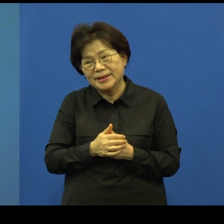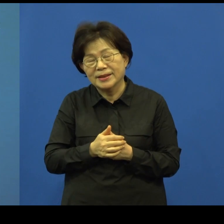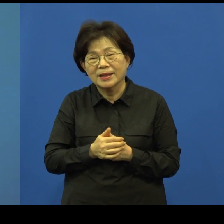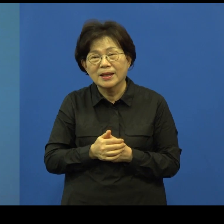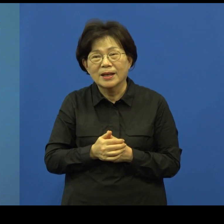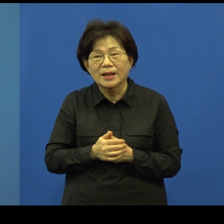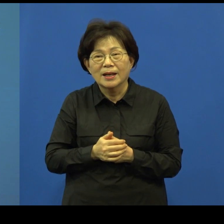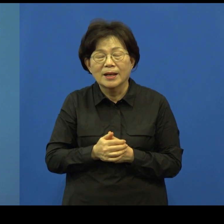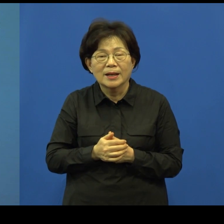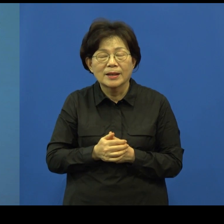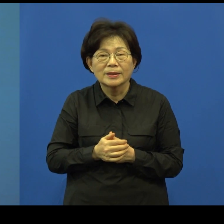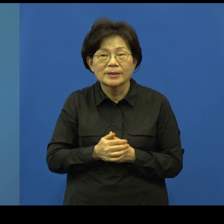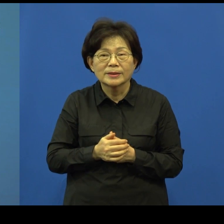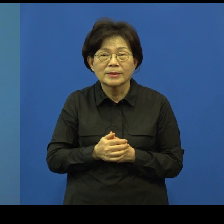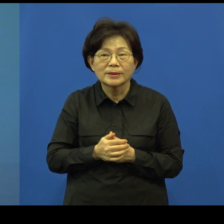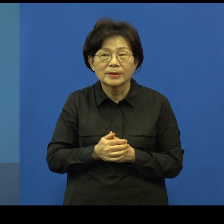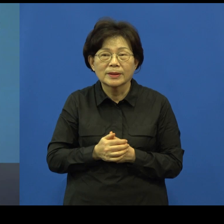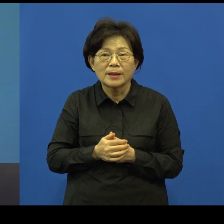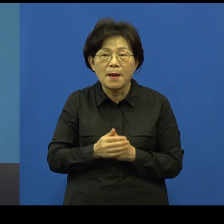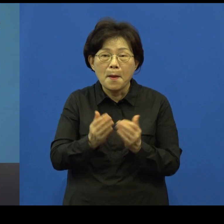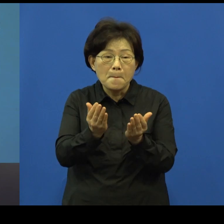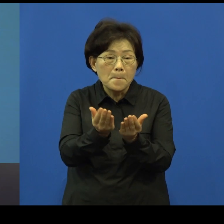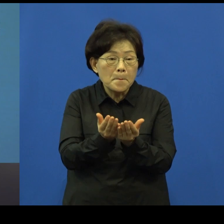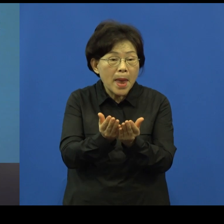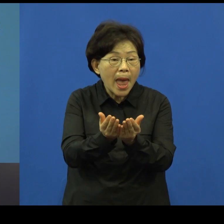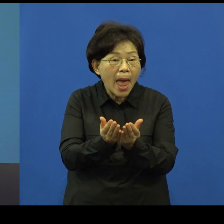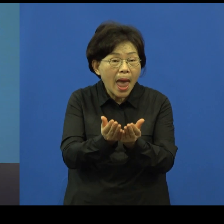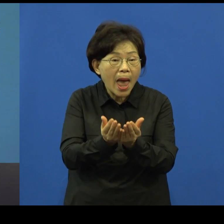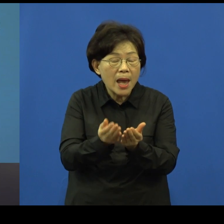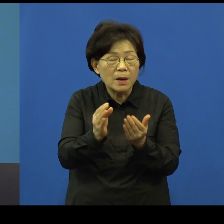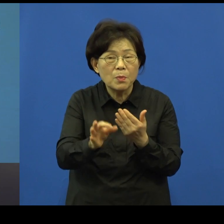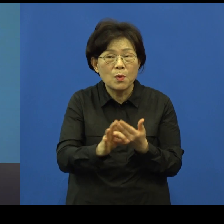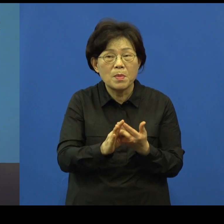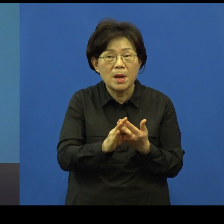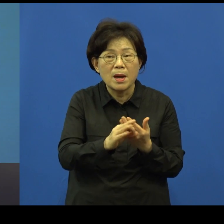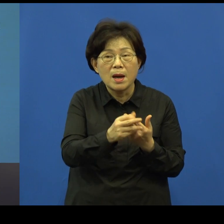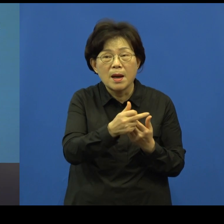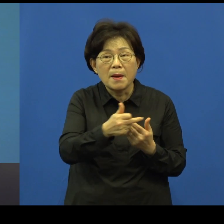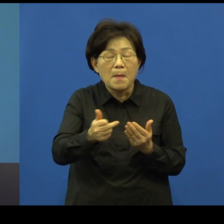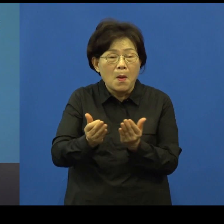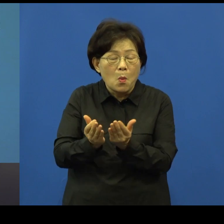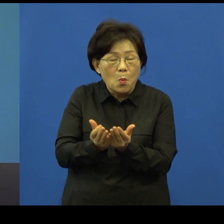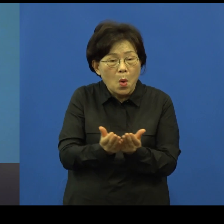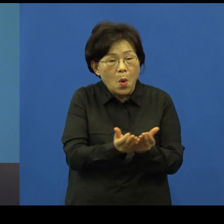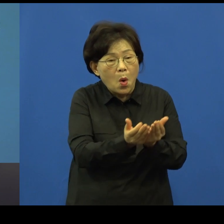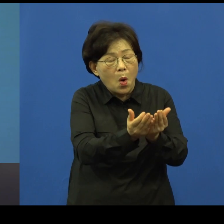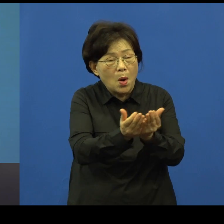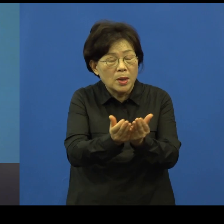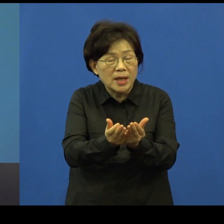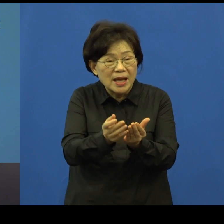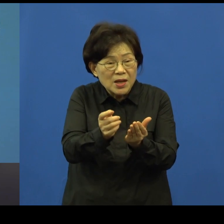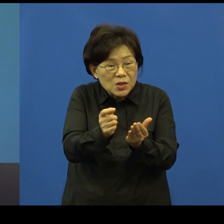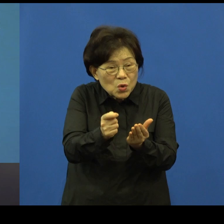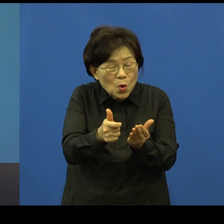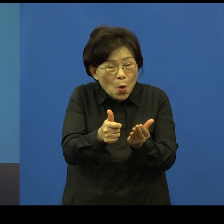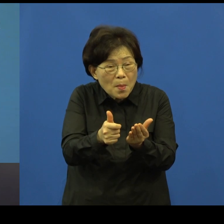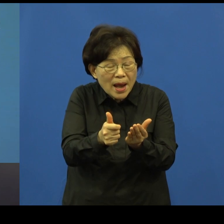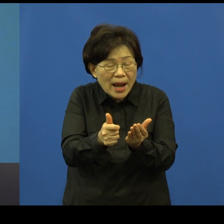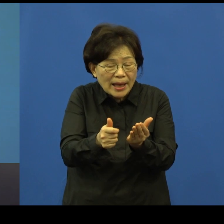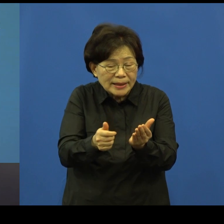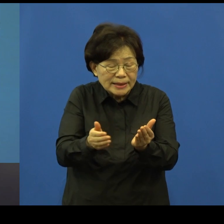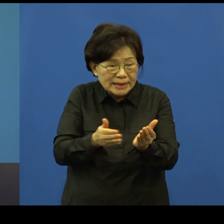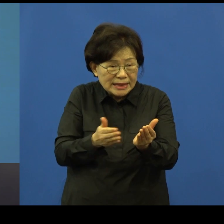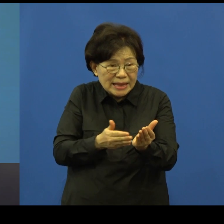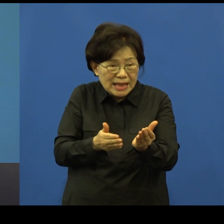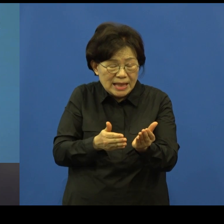자, 오늘 여기 4절 6절을 보면 또 배를 보라, 그렇게 크고 광풍에 밀려가는 것들을 지극히 작은 키 하나로서 사고에 뜻대로